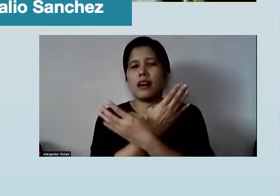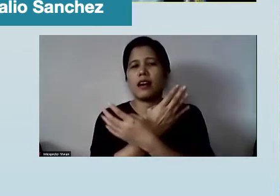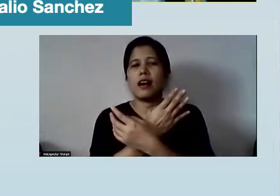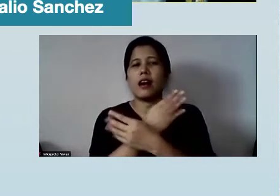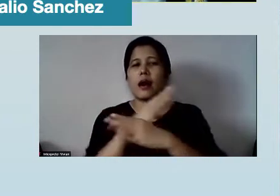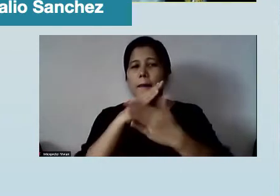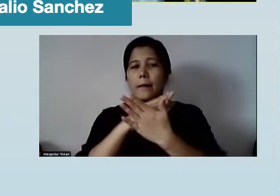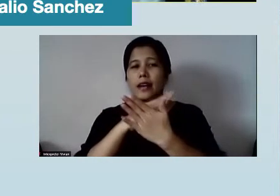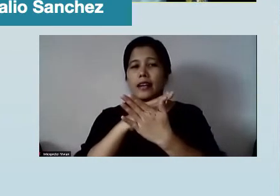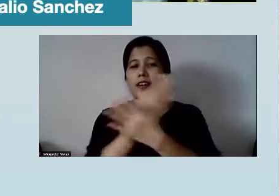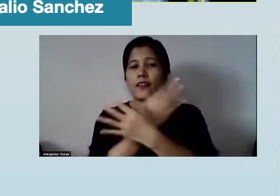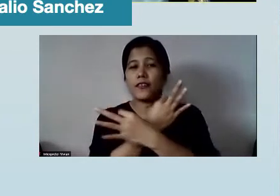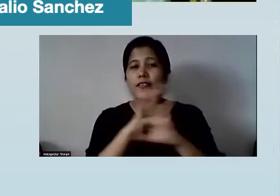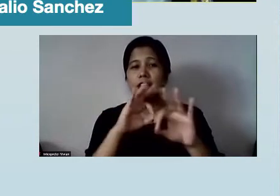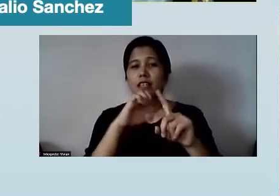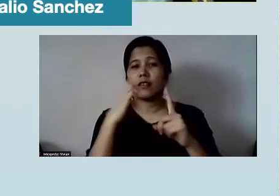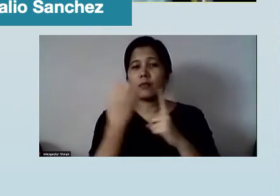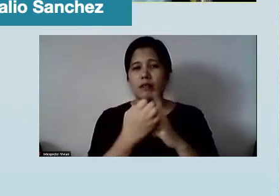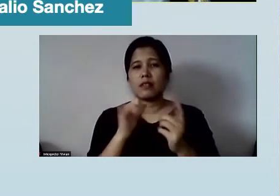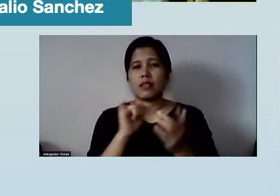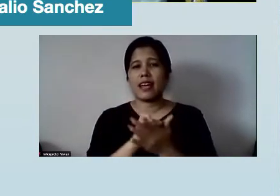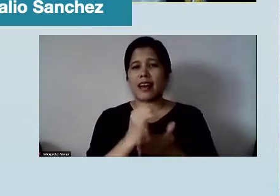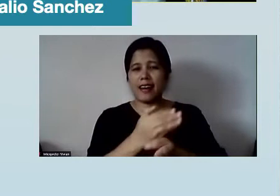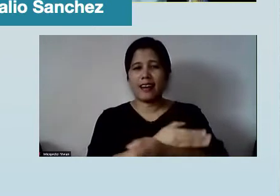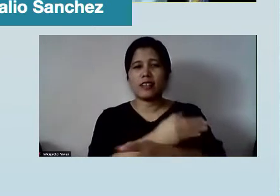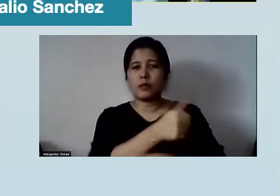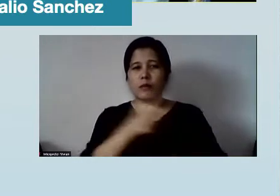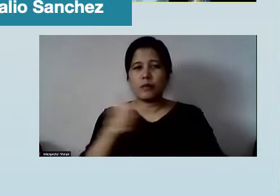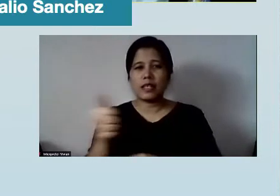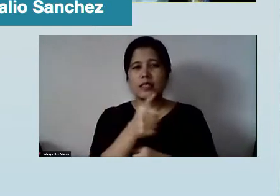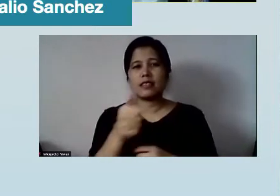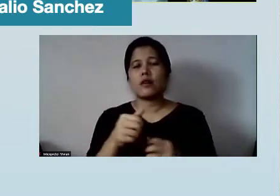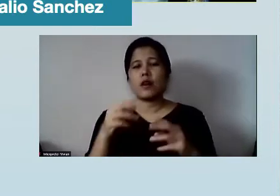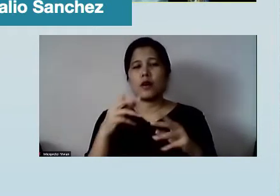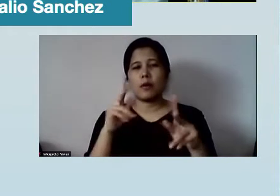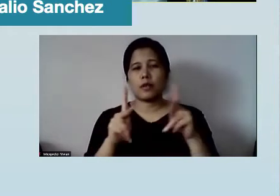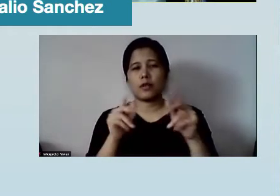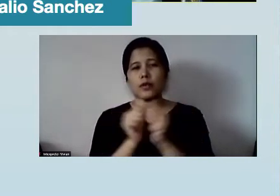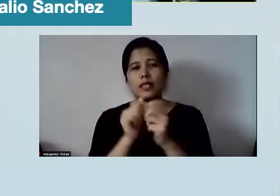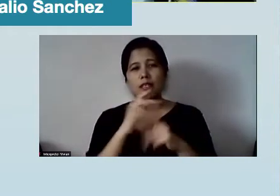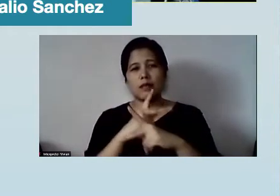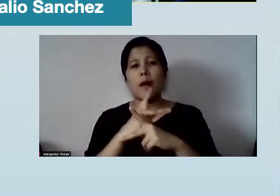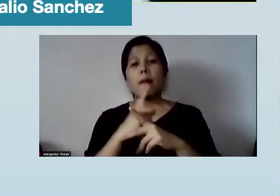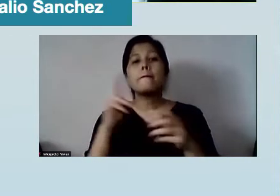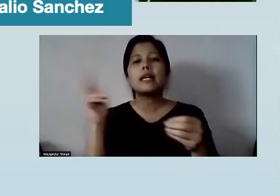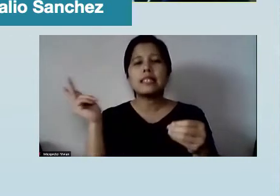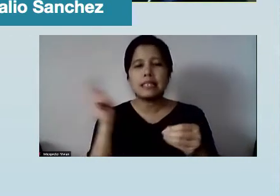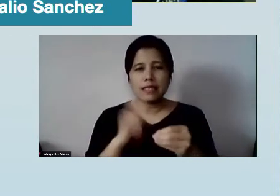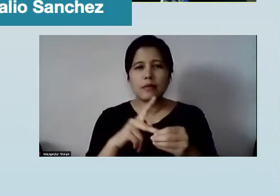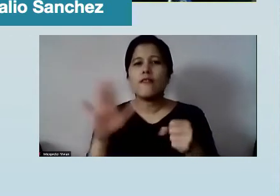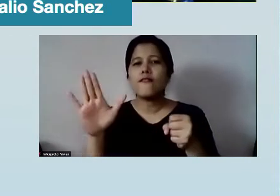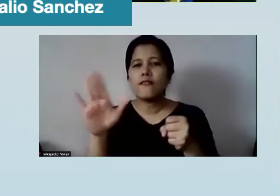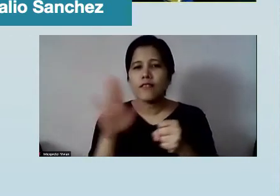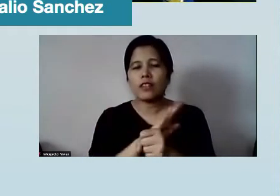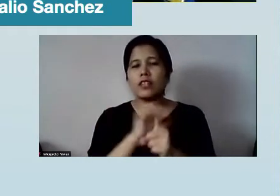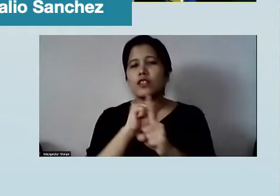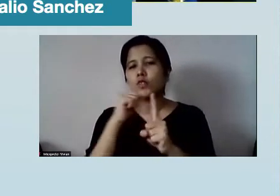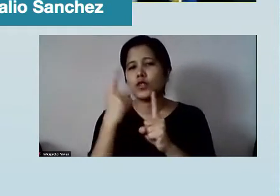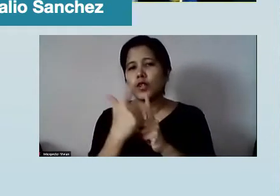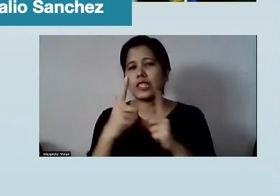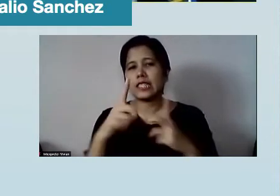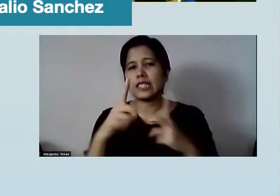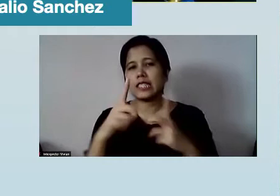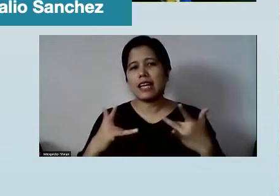will enhance the mobility of persons with disabilities so they can participate fully in the social life and